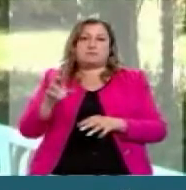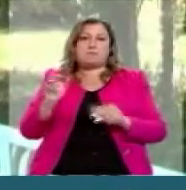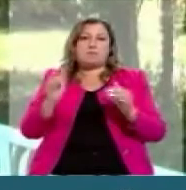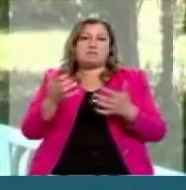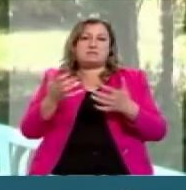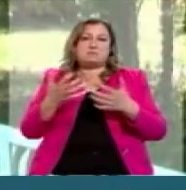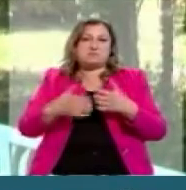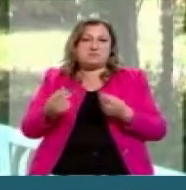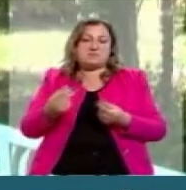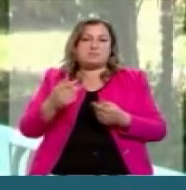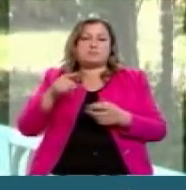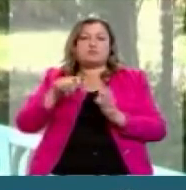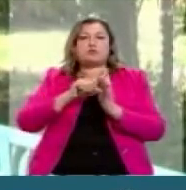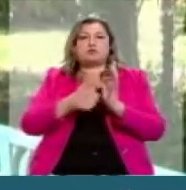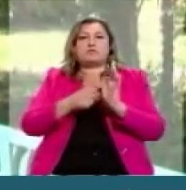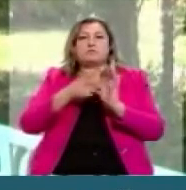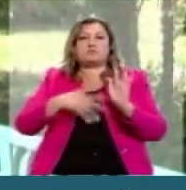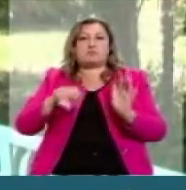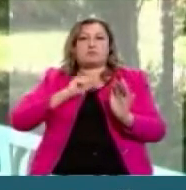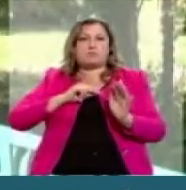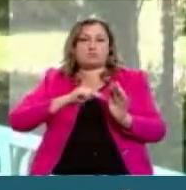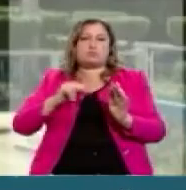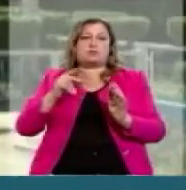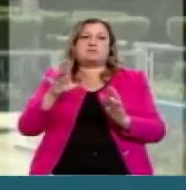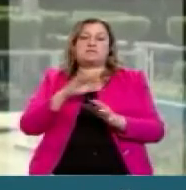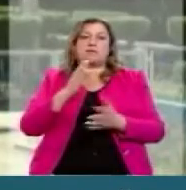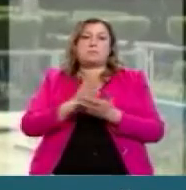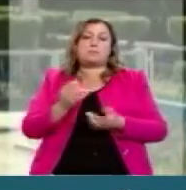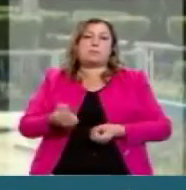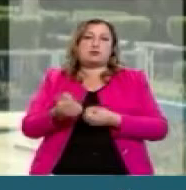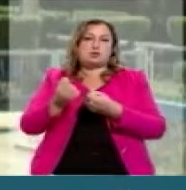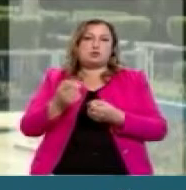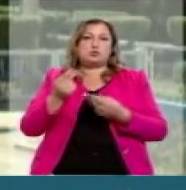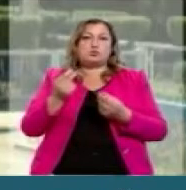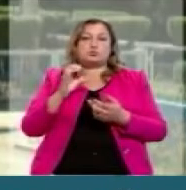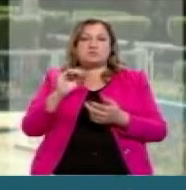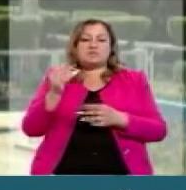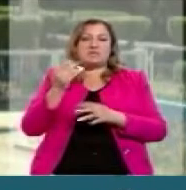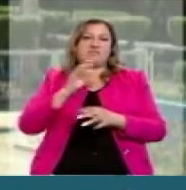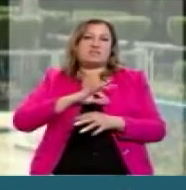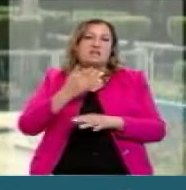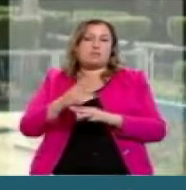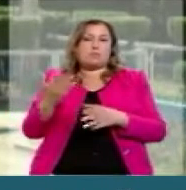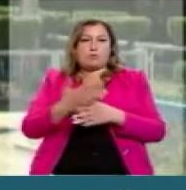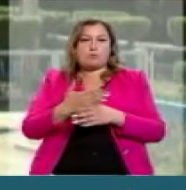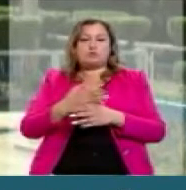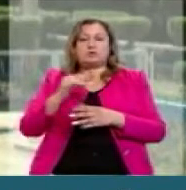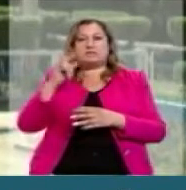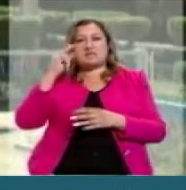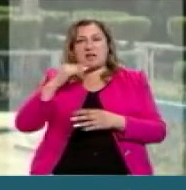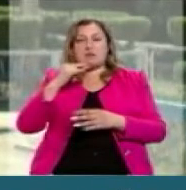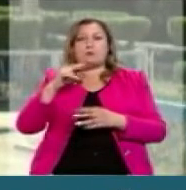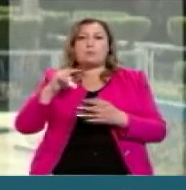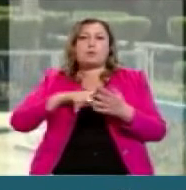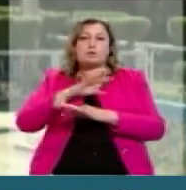них действующих 618. Все они имеют возможность получить поддержку в виде субсидий и выгодных кредитов. Помощь оказывают в рамках